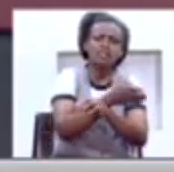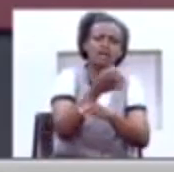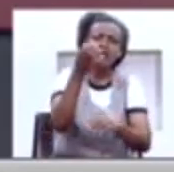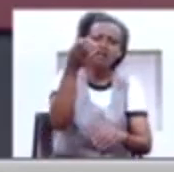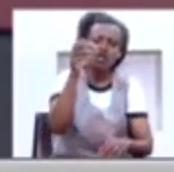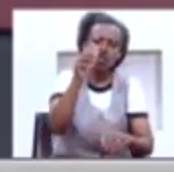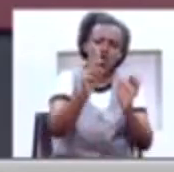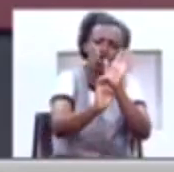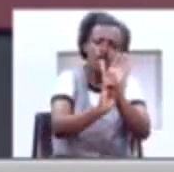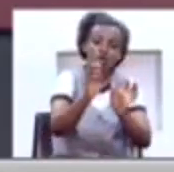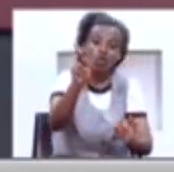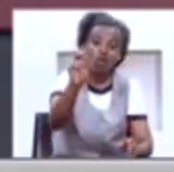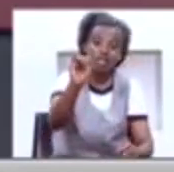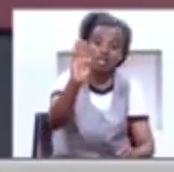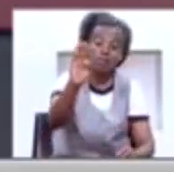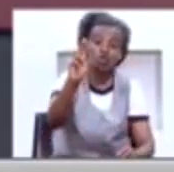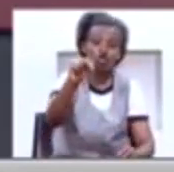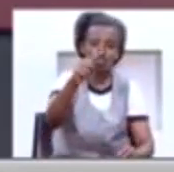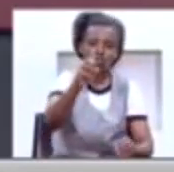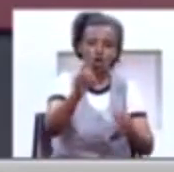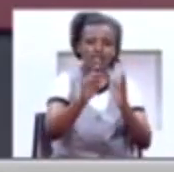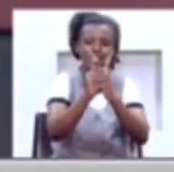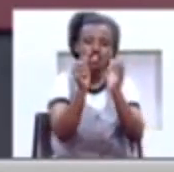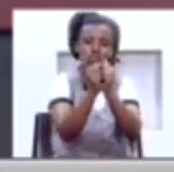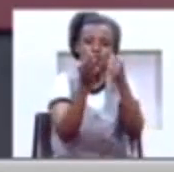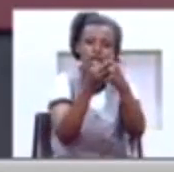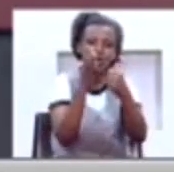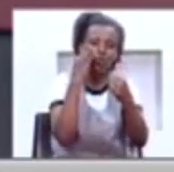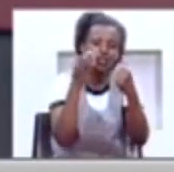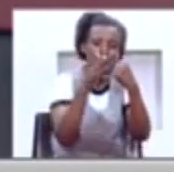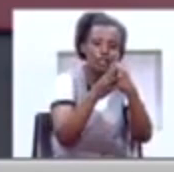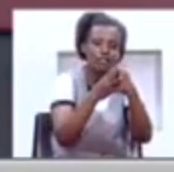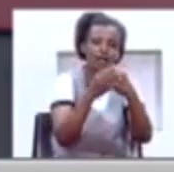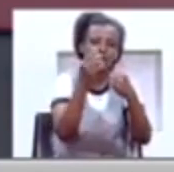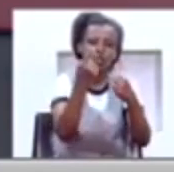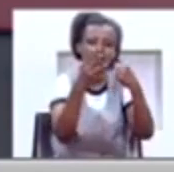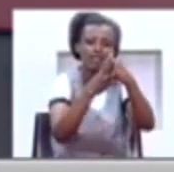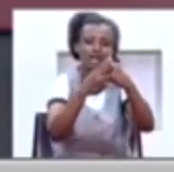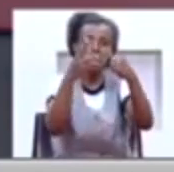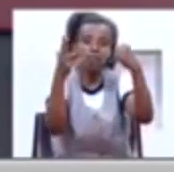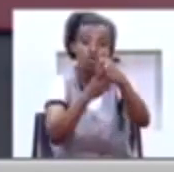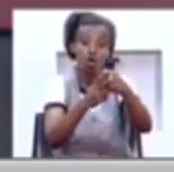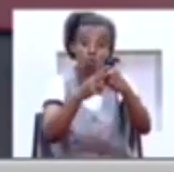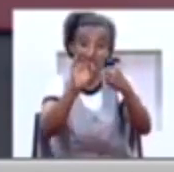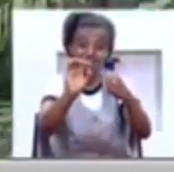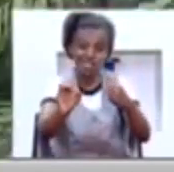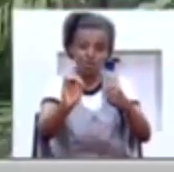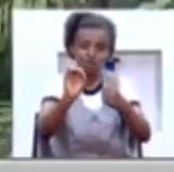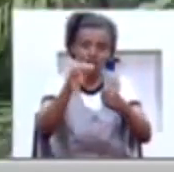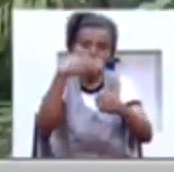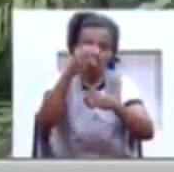Habiyambere ibaruwa yanditse ku itariki 18 z'ukwacyenda 1970 ubwo ni nyuma y'imyaka